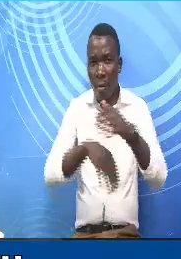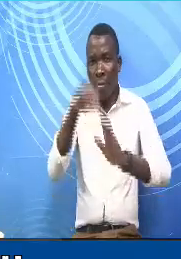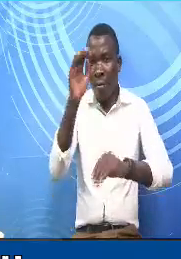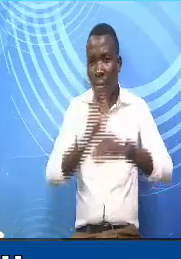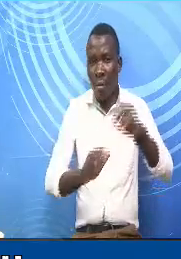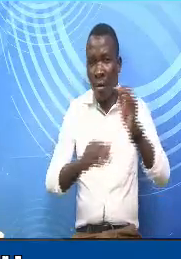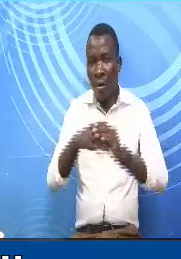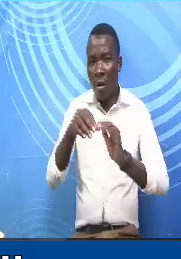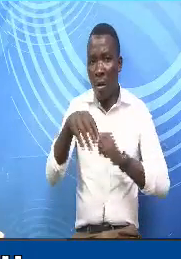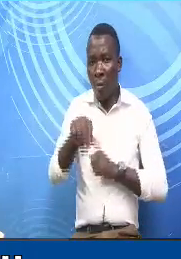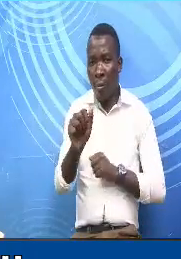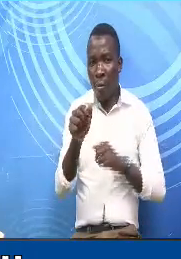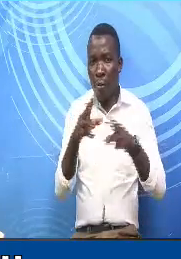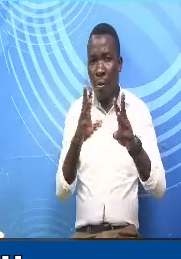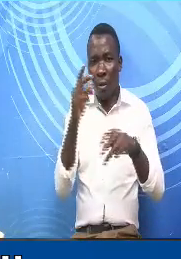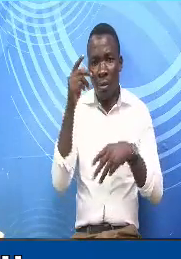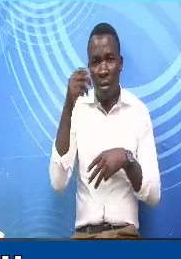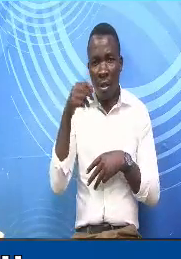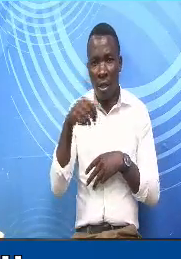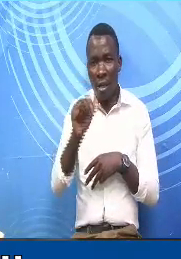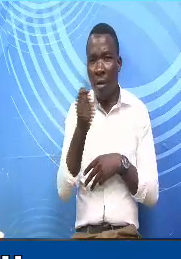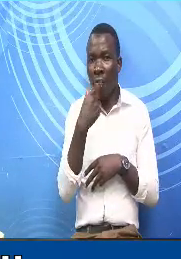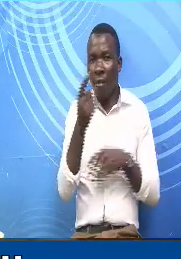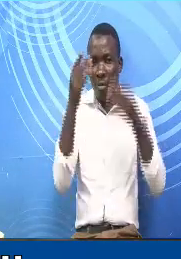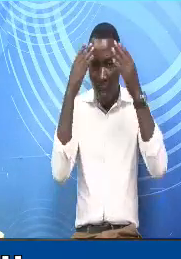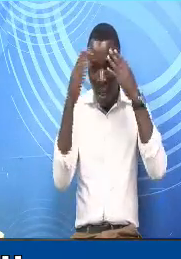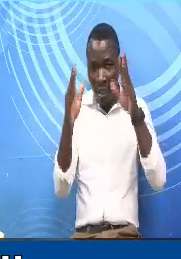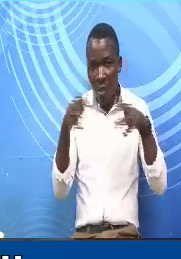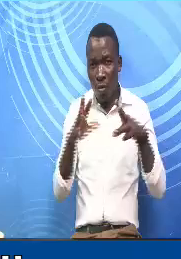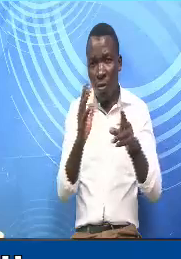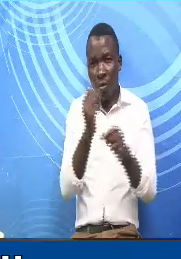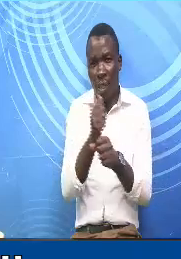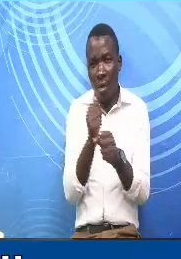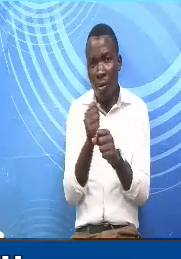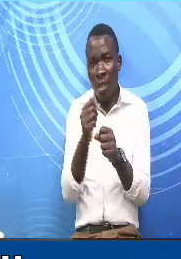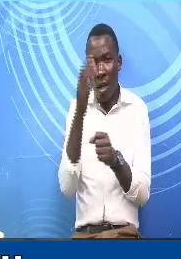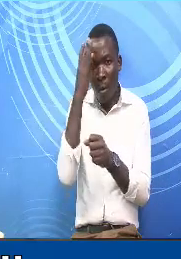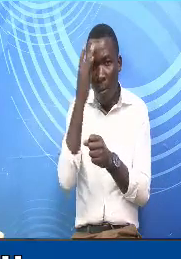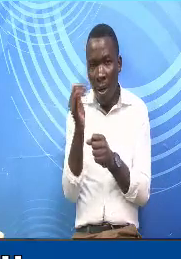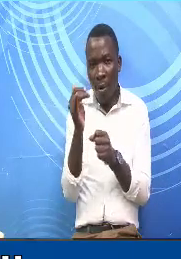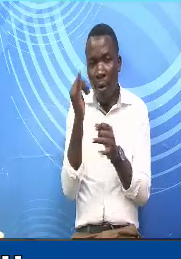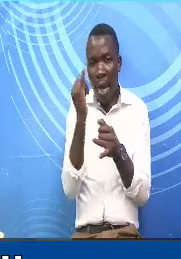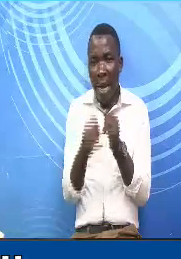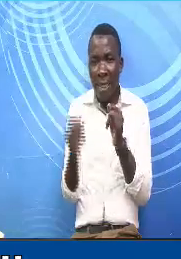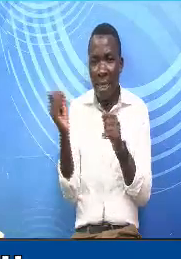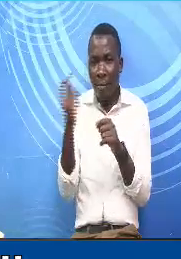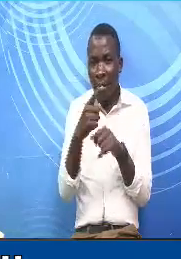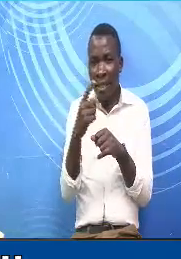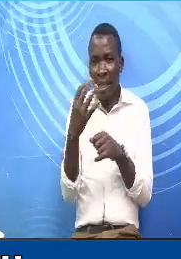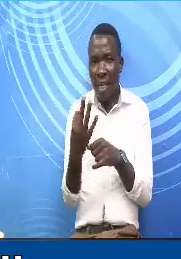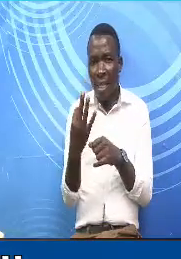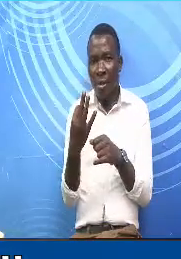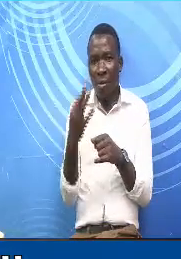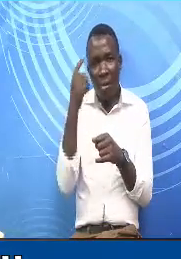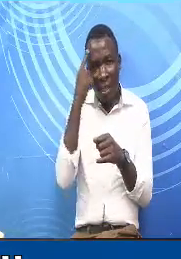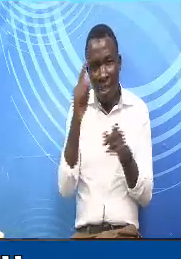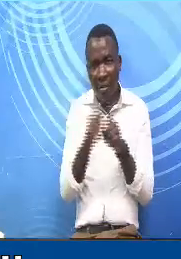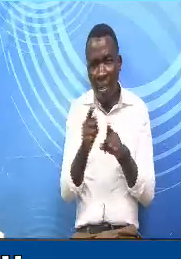nawe avuga ko atazwi cyangwa se uburyo atazi uko byakozwe kugira ngo amare imezi yose atatu ngo afatwa